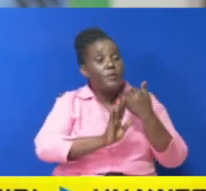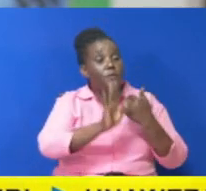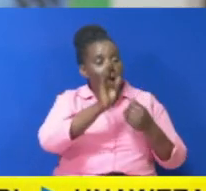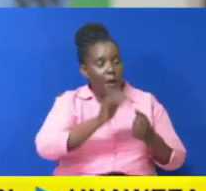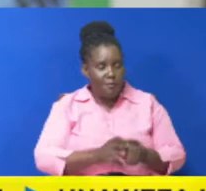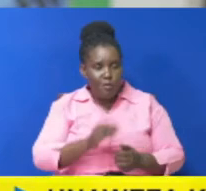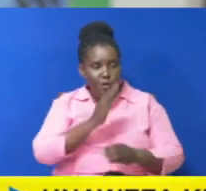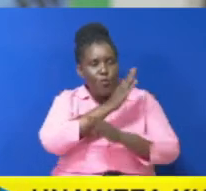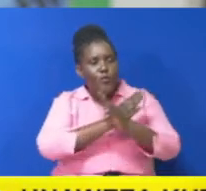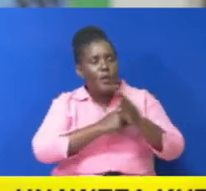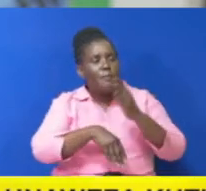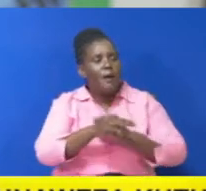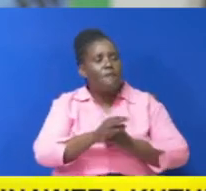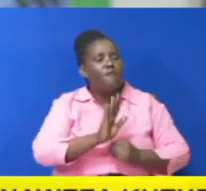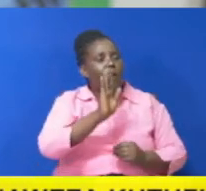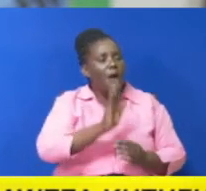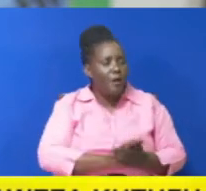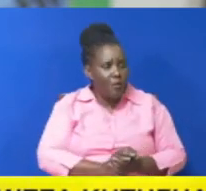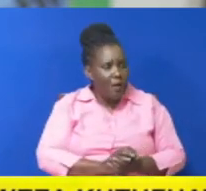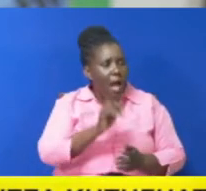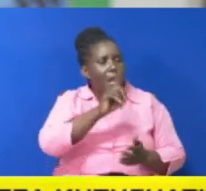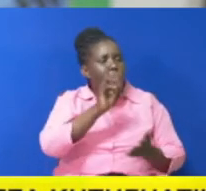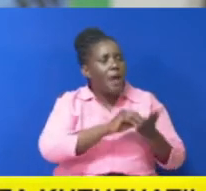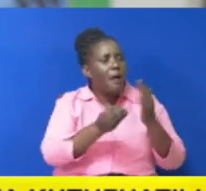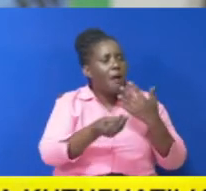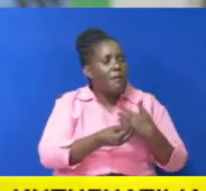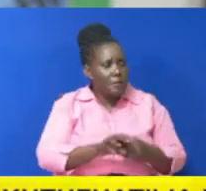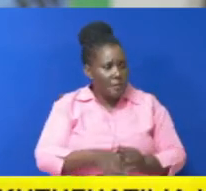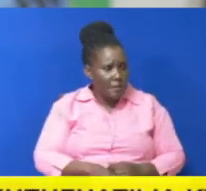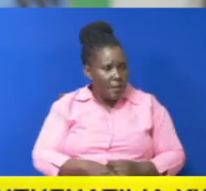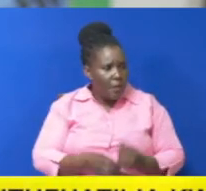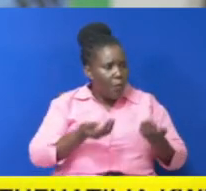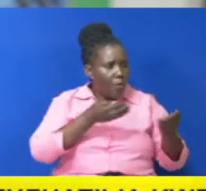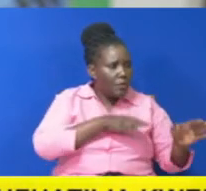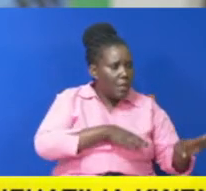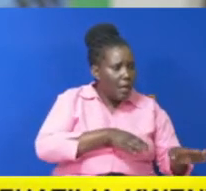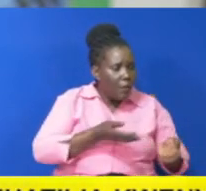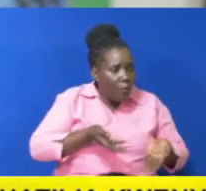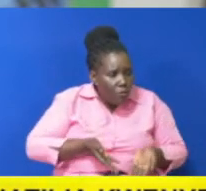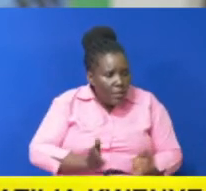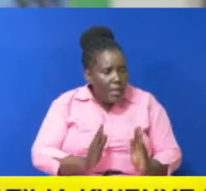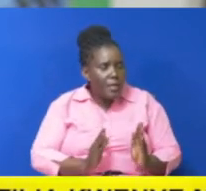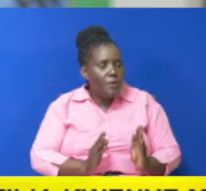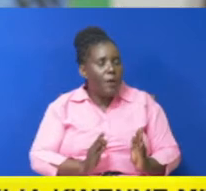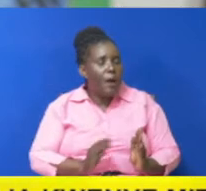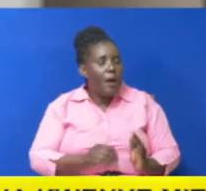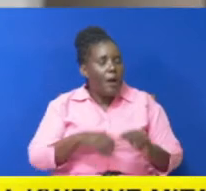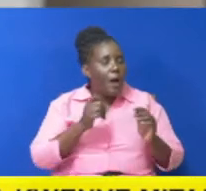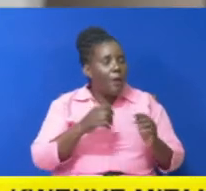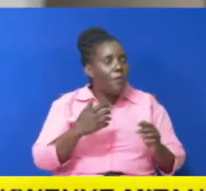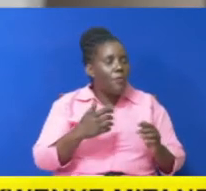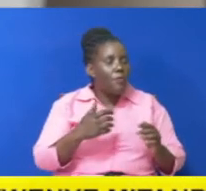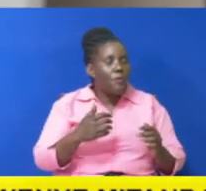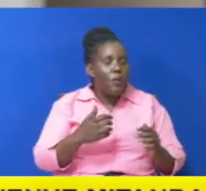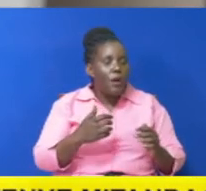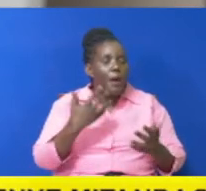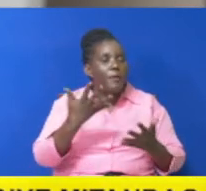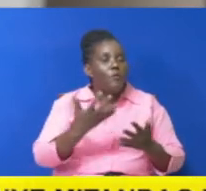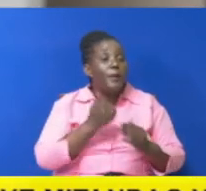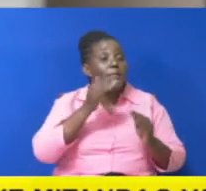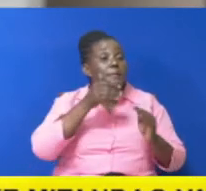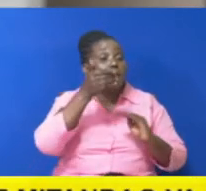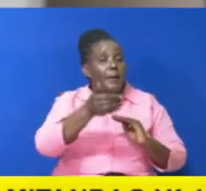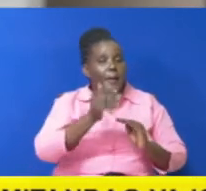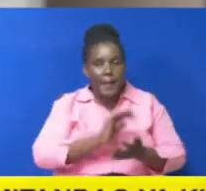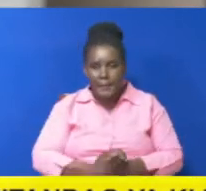kuzaliwa, ulemavu huo je wa ajali, swala zima la elimu, ameoa, ameolewa, wajane na mambo mengine. Swala la sensa ni